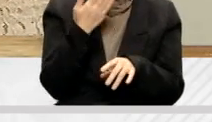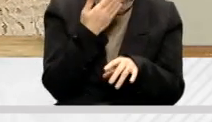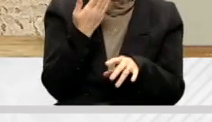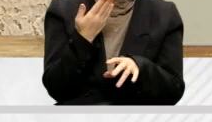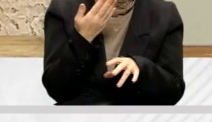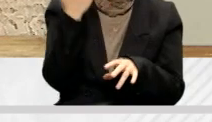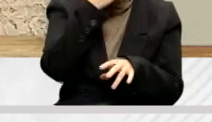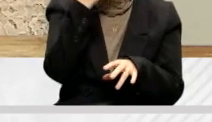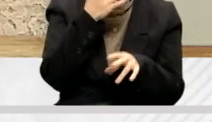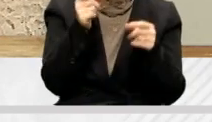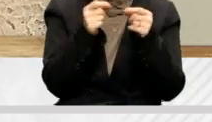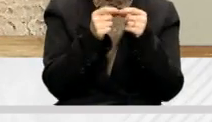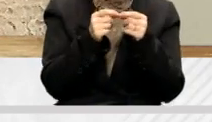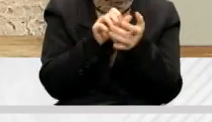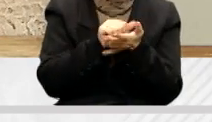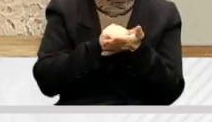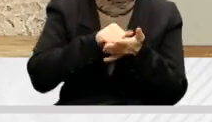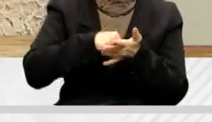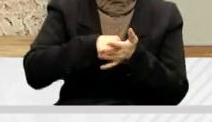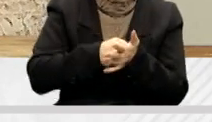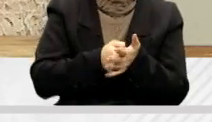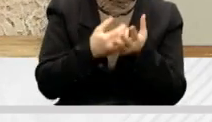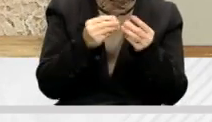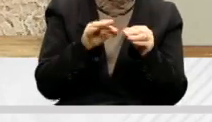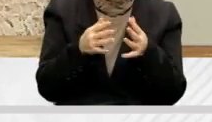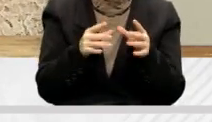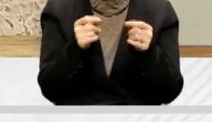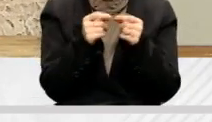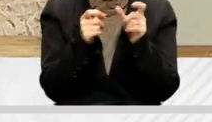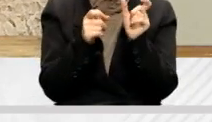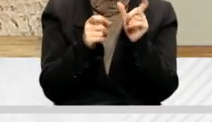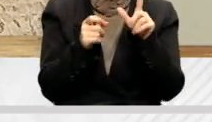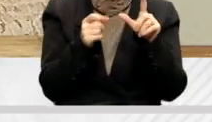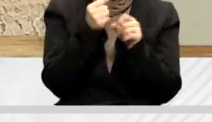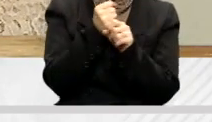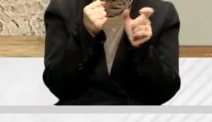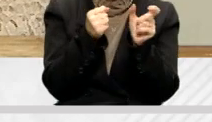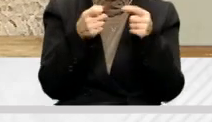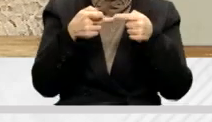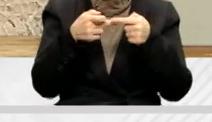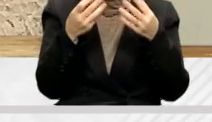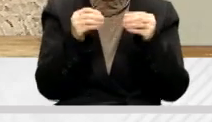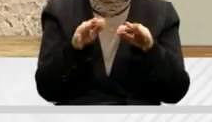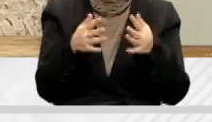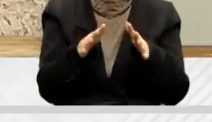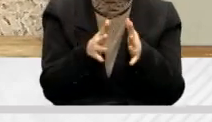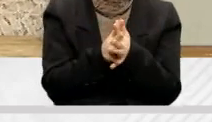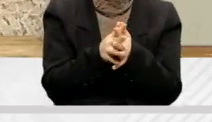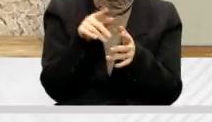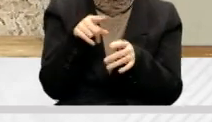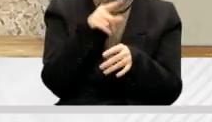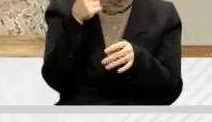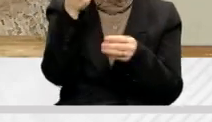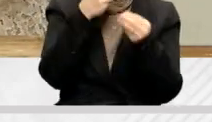karabuğday tercih edilebilir, bulgur tercih edilebilir ama hani basit karbonhidratları mümkün oldukça tabağımızda almayalım.